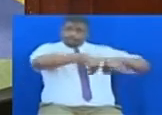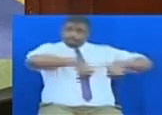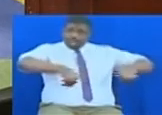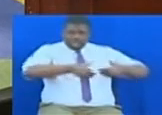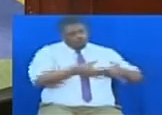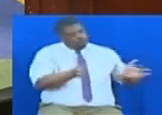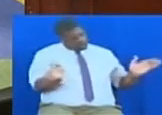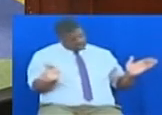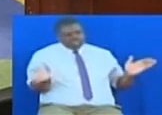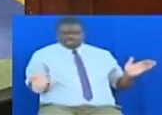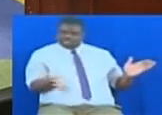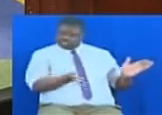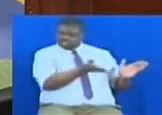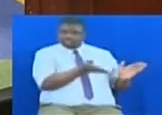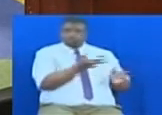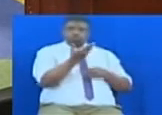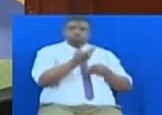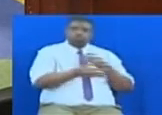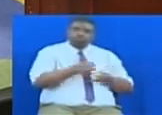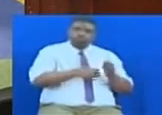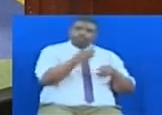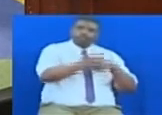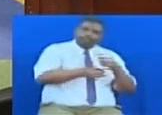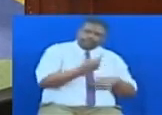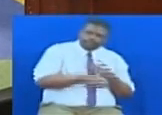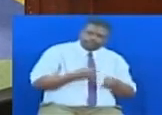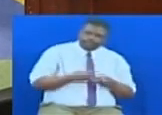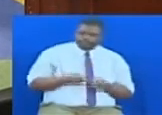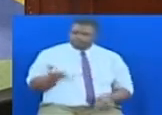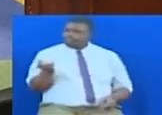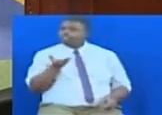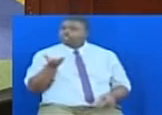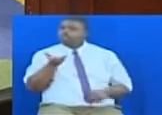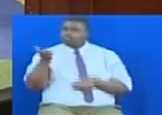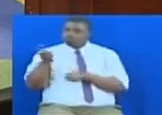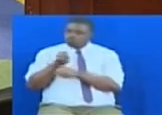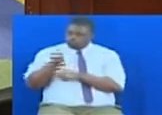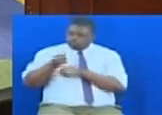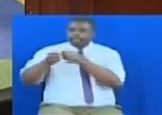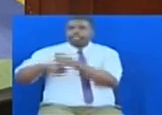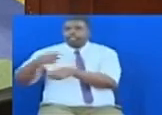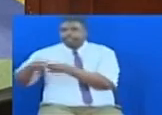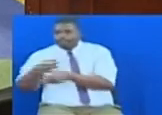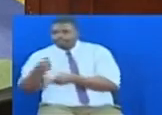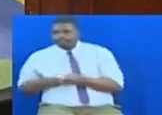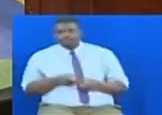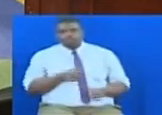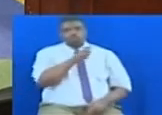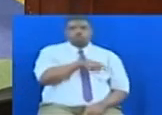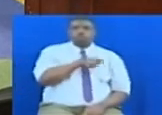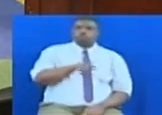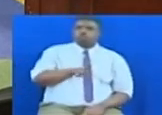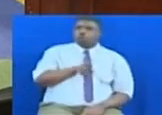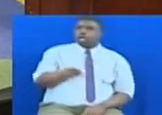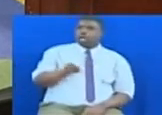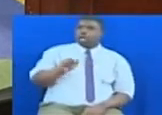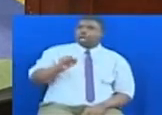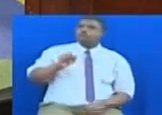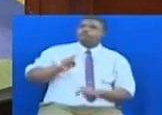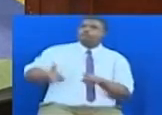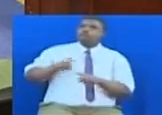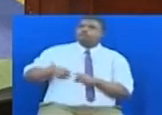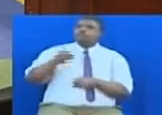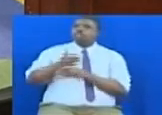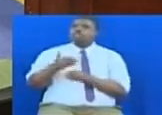isifungwe. Uchumi umeendelea, shughuli za kijamii zimeendelea, watu wa Hanang wanajenga shule, wanajenga